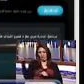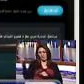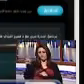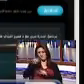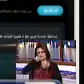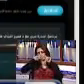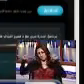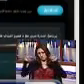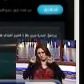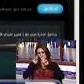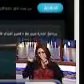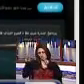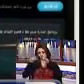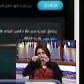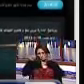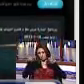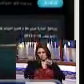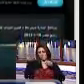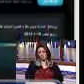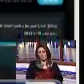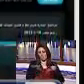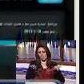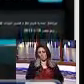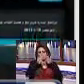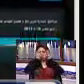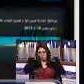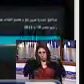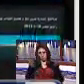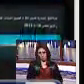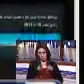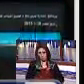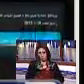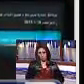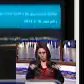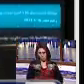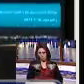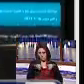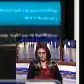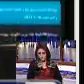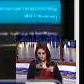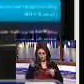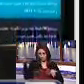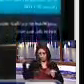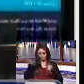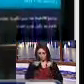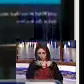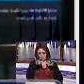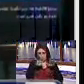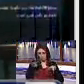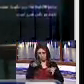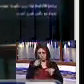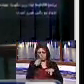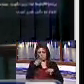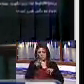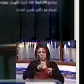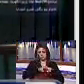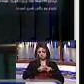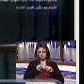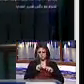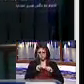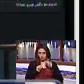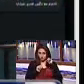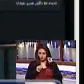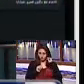www.amc.com ارجوكم لكل من يريد ان يتصفح الصفحه الخاصه به ا ww. rol.com